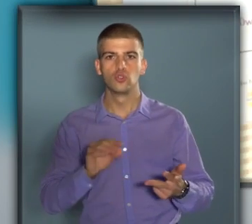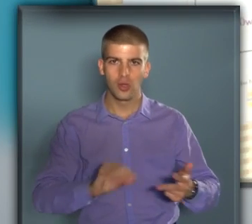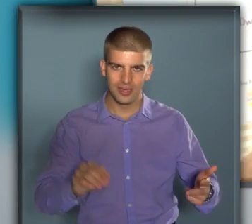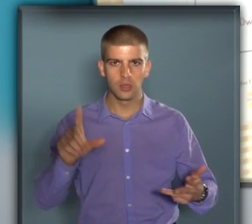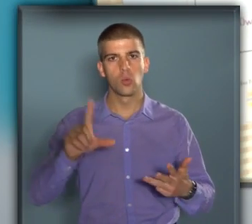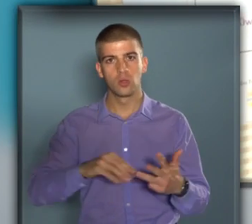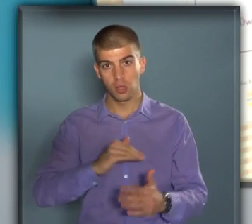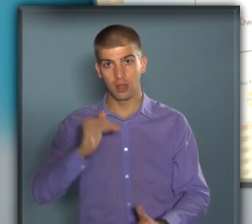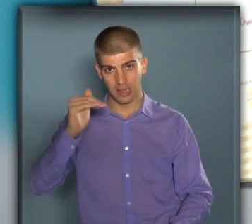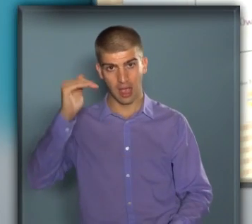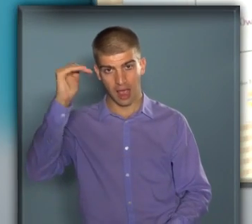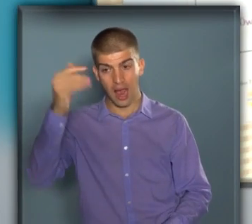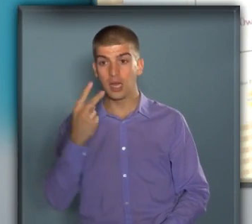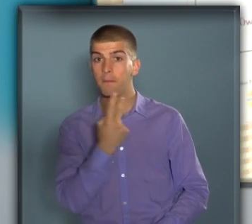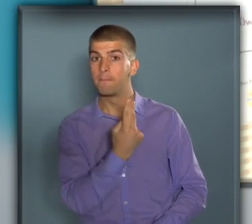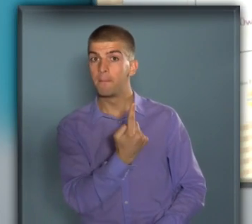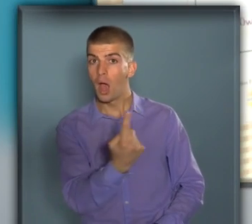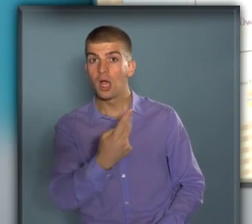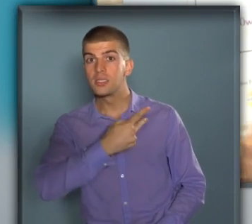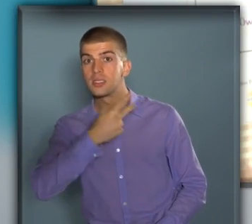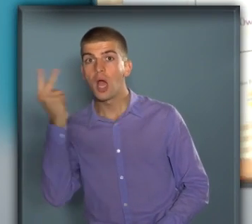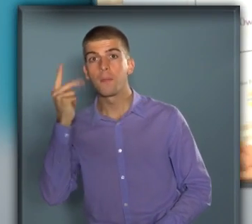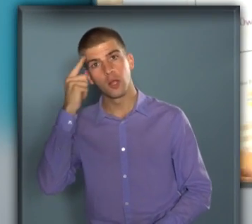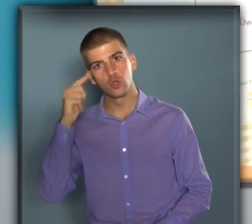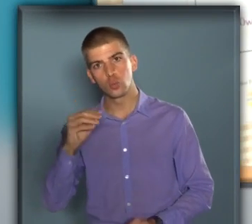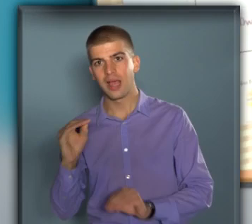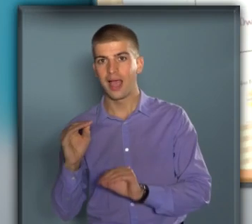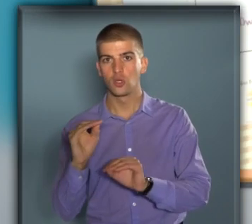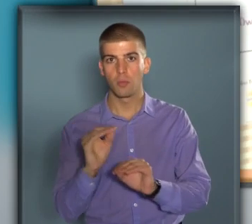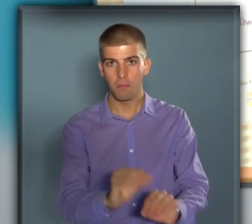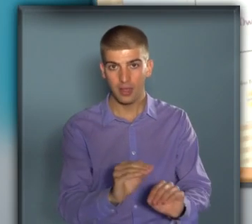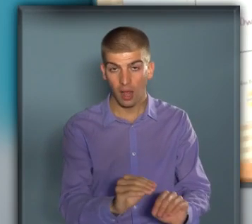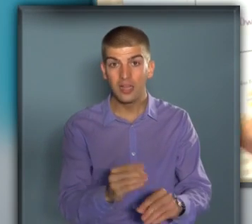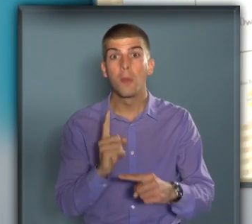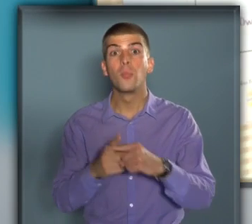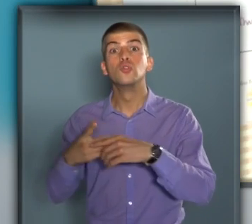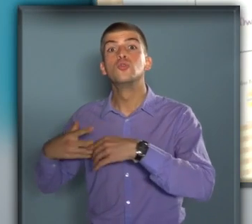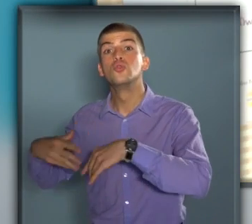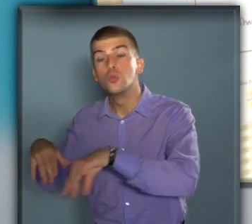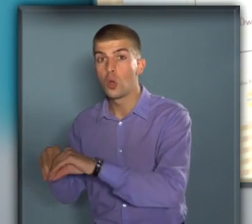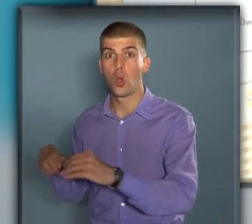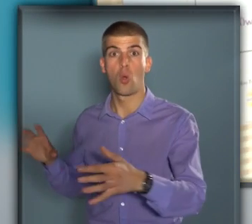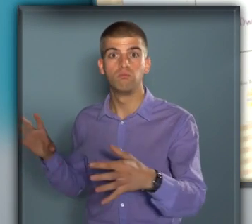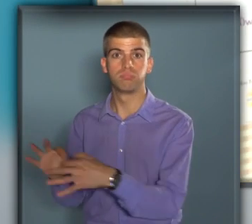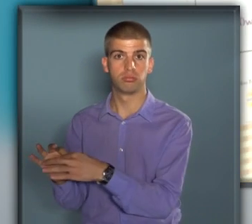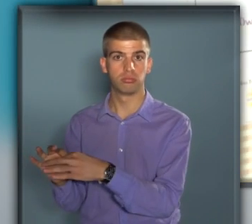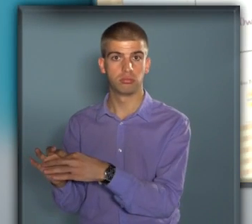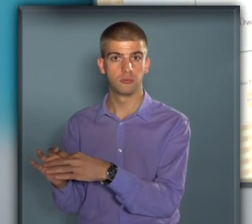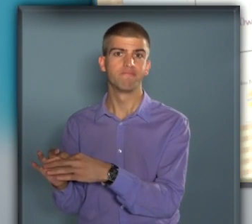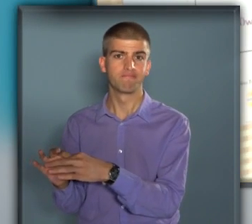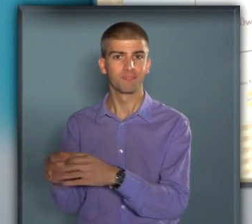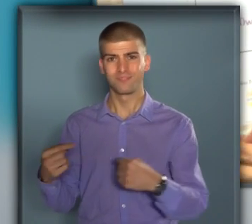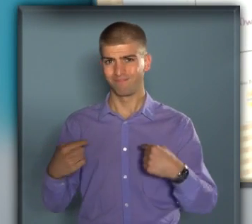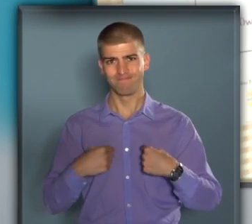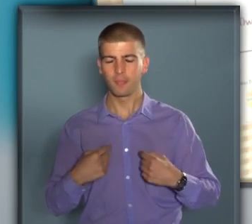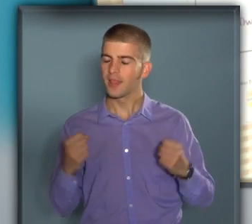a maguk szakmai tudását bele tudják adni a szülővel való viszonyba is. Én például ebben rengeteg lehetőséget